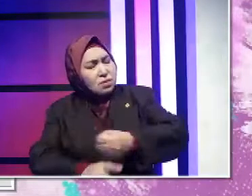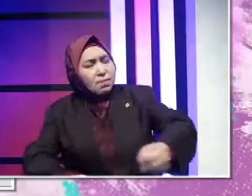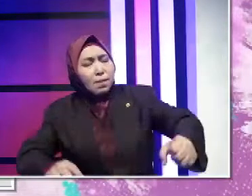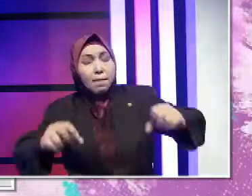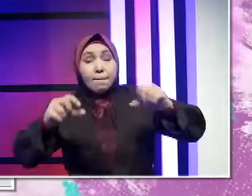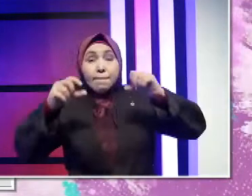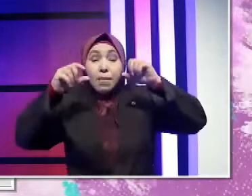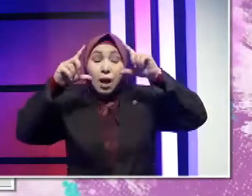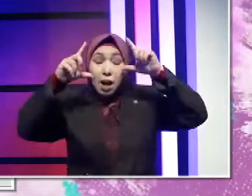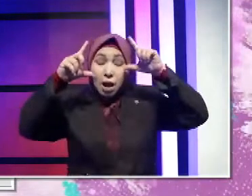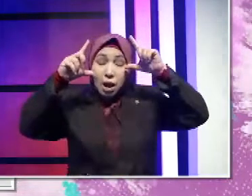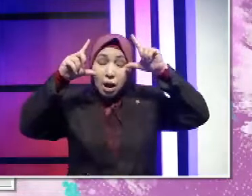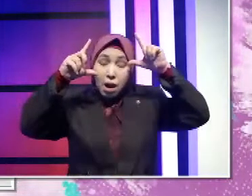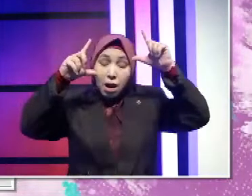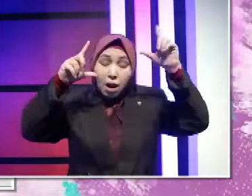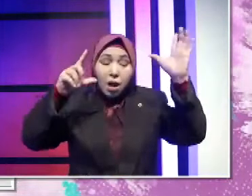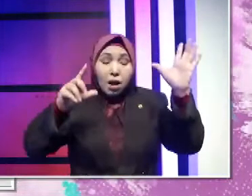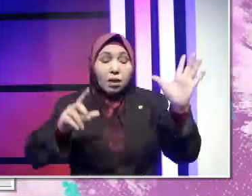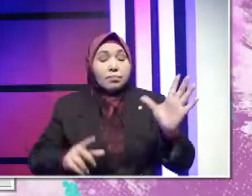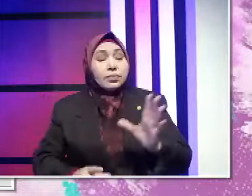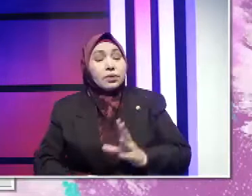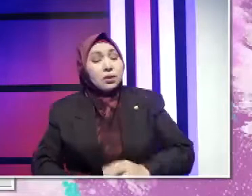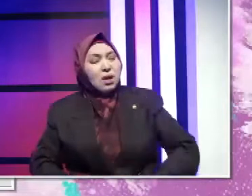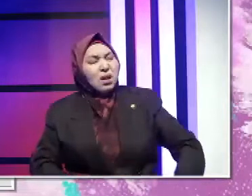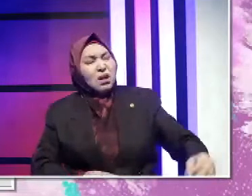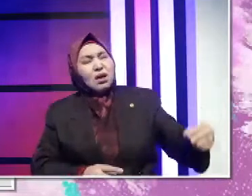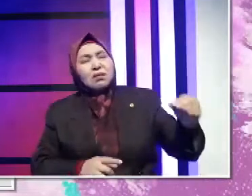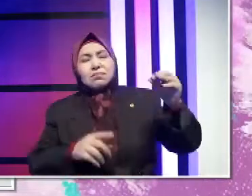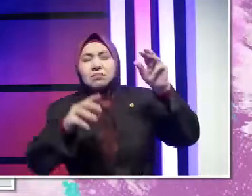يأتيكم العذاب بغتة